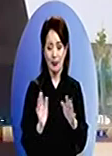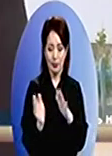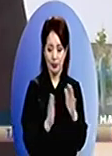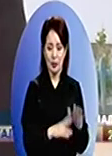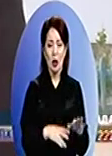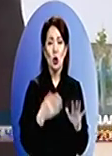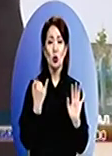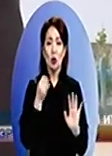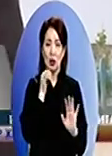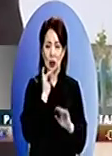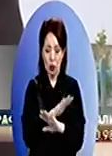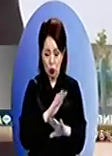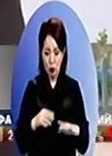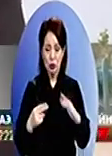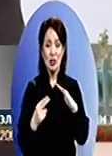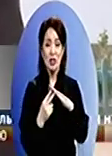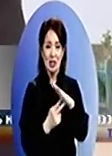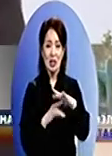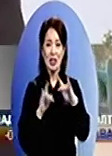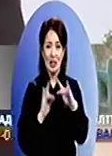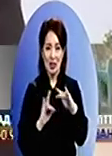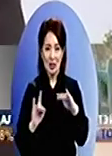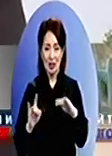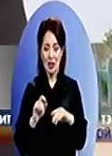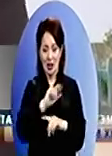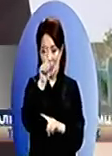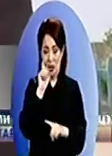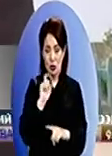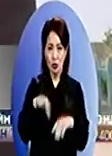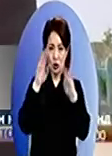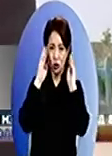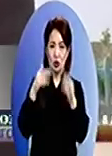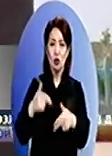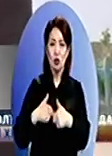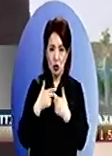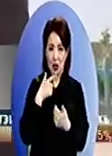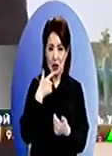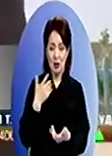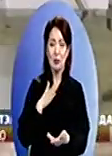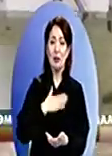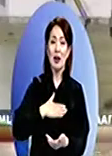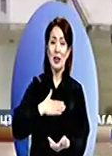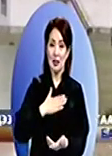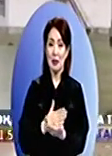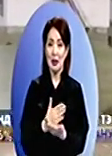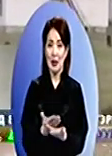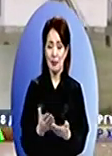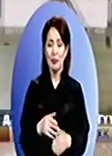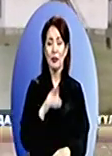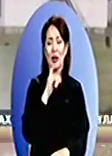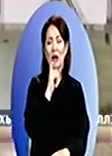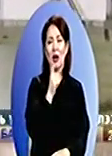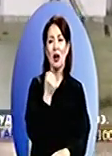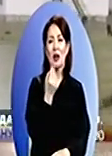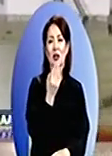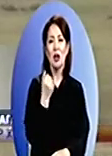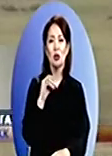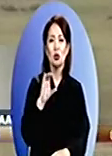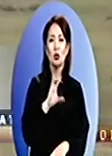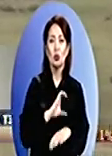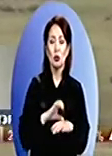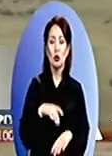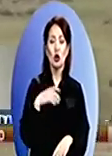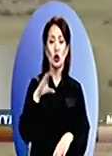ширээ сандлын асуудлыг бас одоо тулгамдж байгаа асуудлуудыг шийдэж өгнө гэсэн дээр бас баяртай байна. Хашаат суманд соёлын төв барих